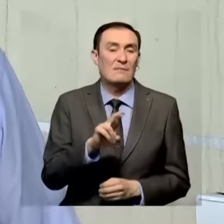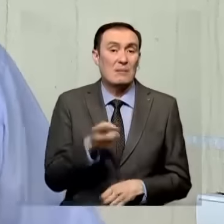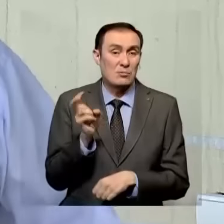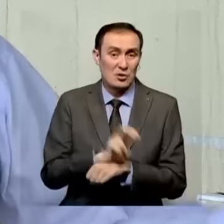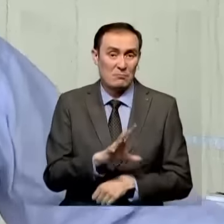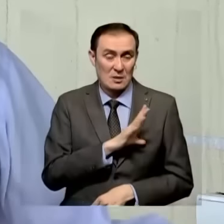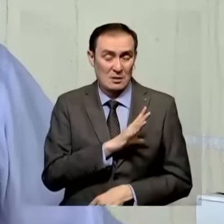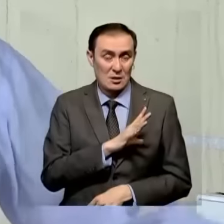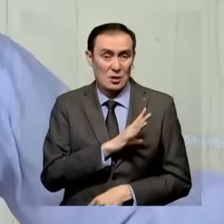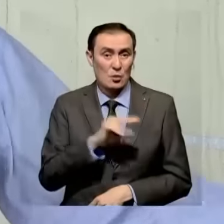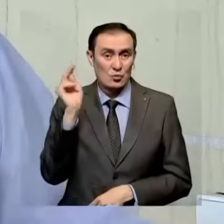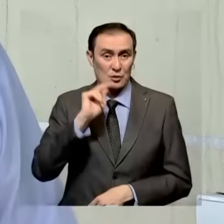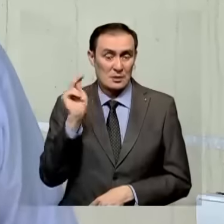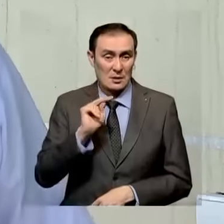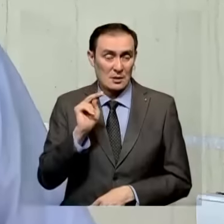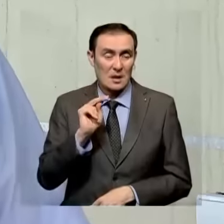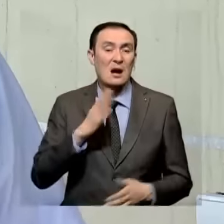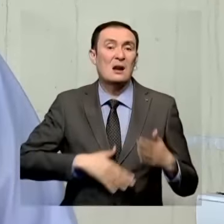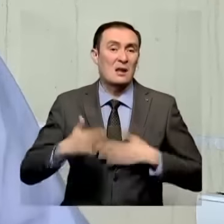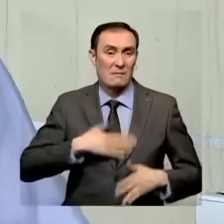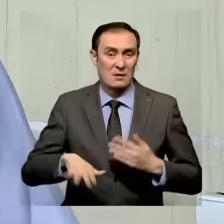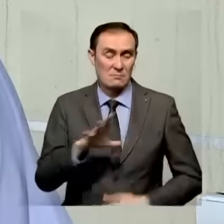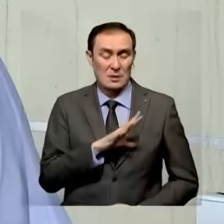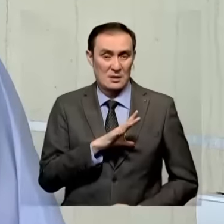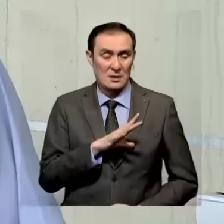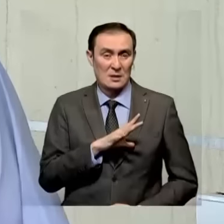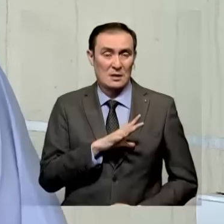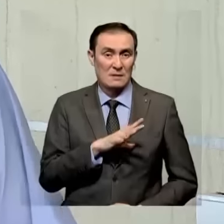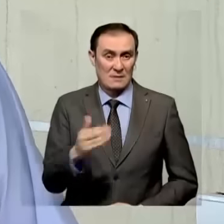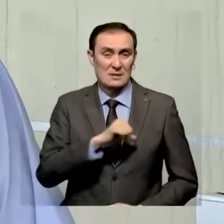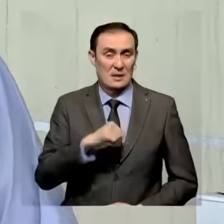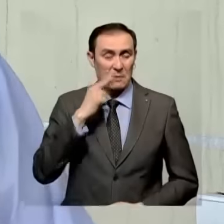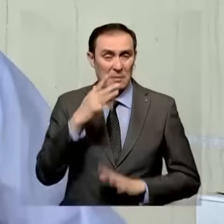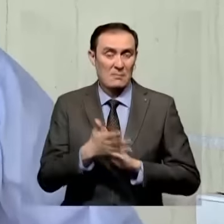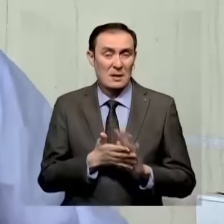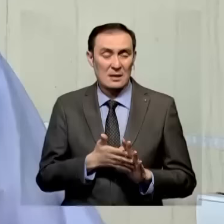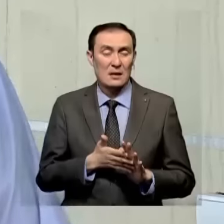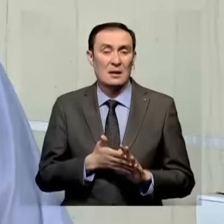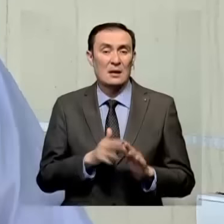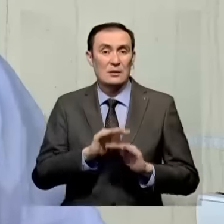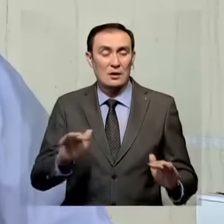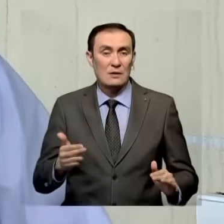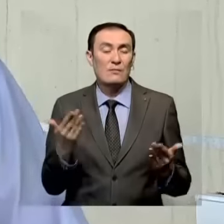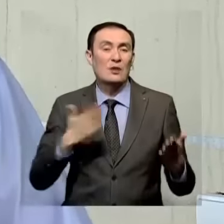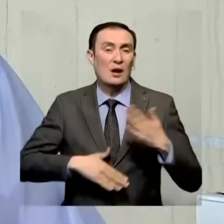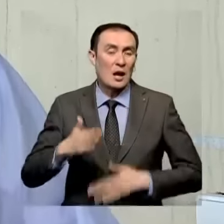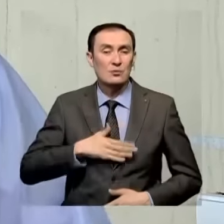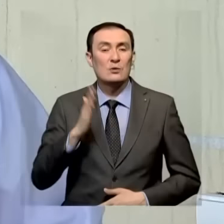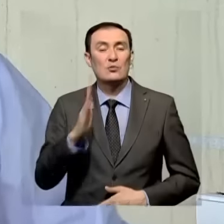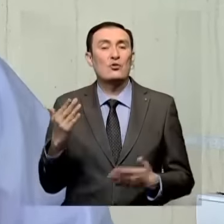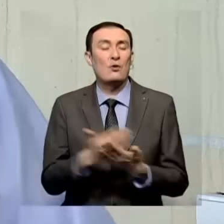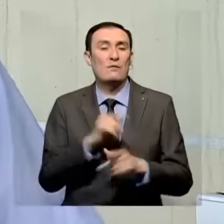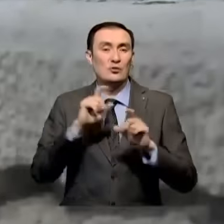сюда учиться, радовались. Вот вы сами понимаете, маленькие это, во, новая школа, мы там будем